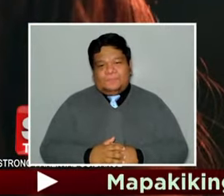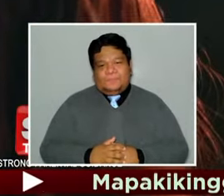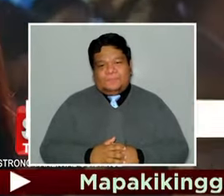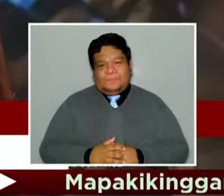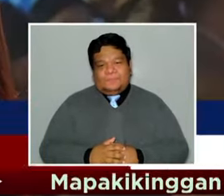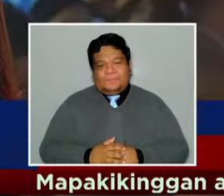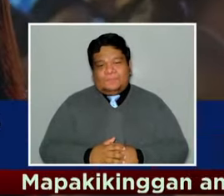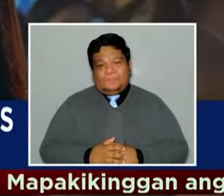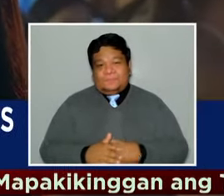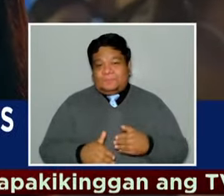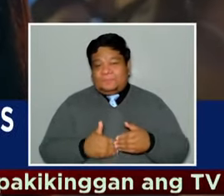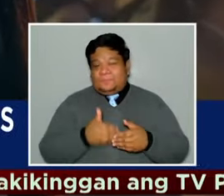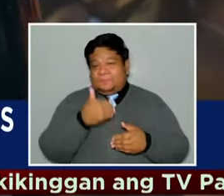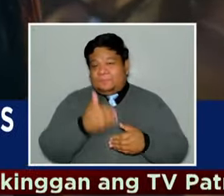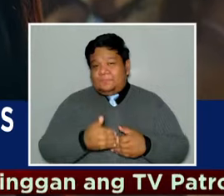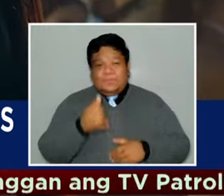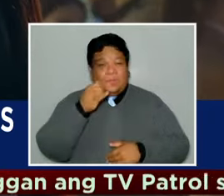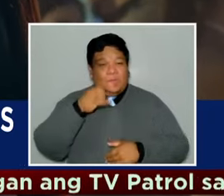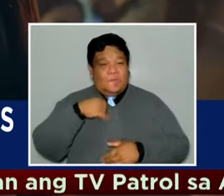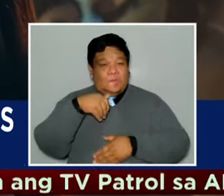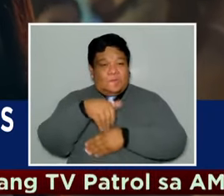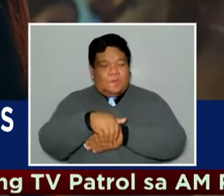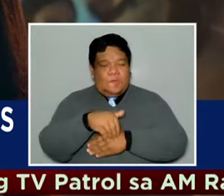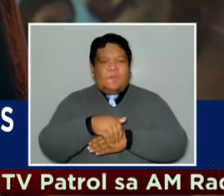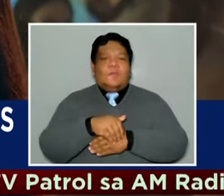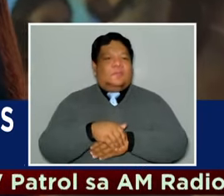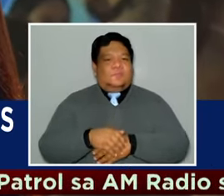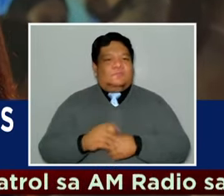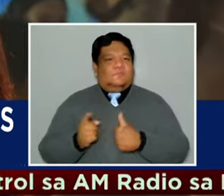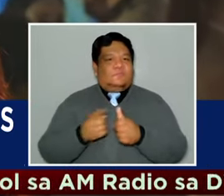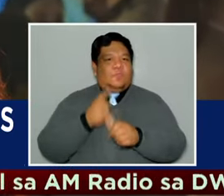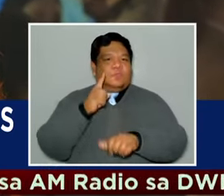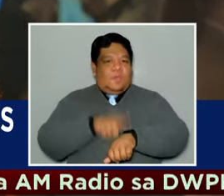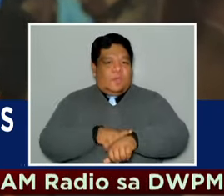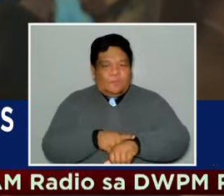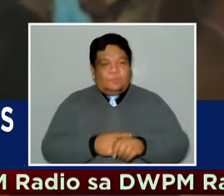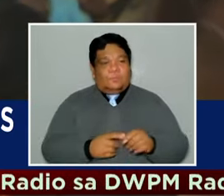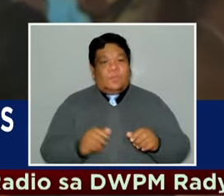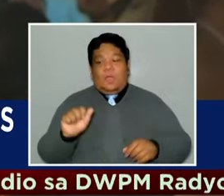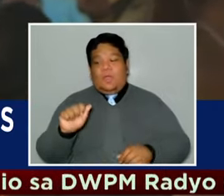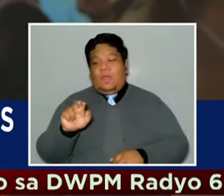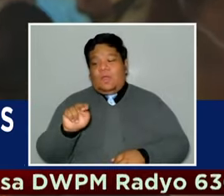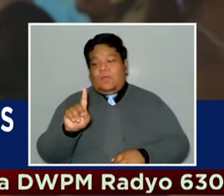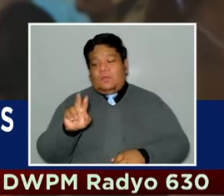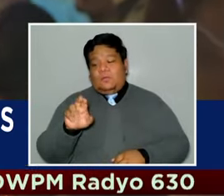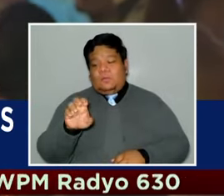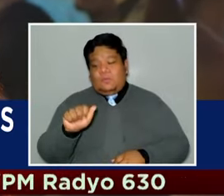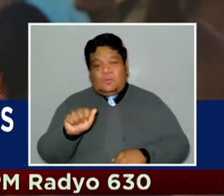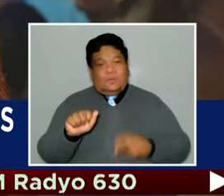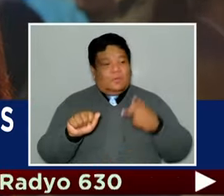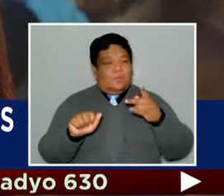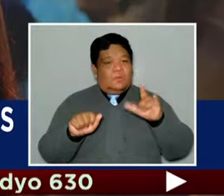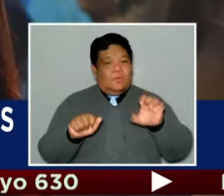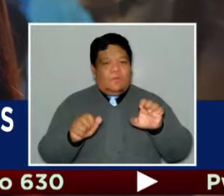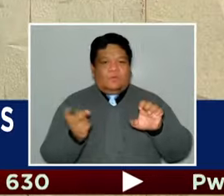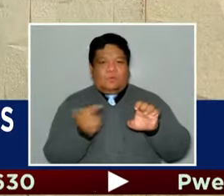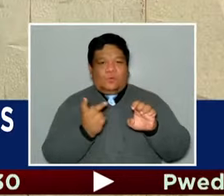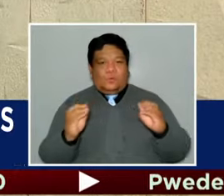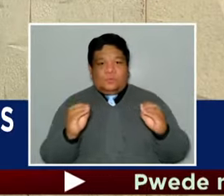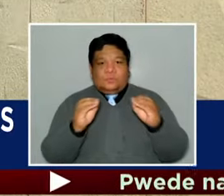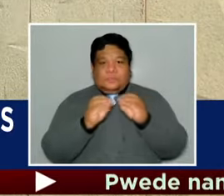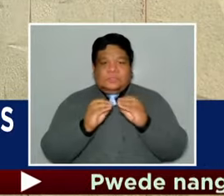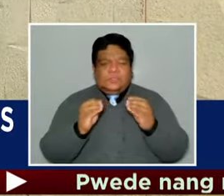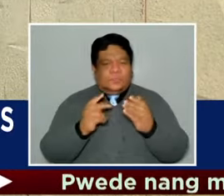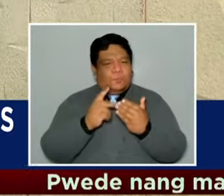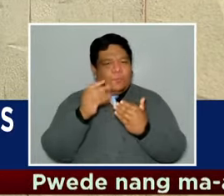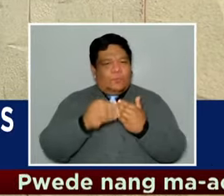Samantala, trending kagabi ang first on-screen kiss ni na Andrea Brillantes at Kyle Echari sa seryeng Senior High. her